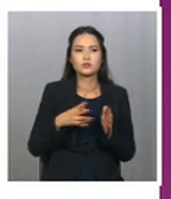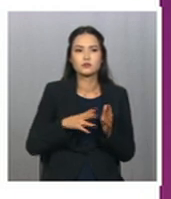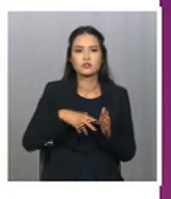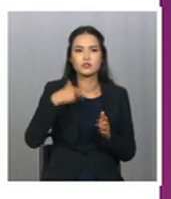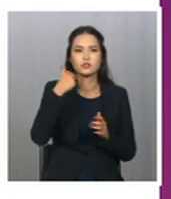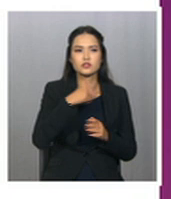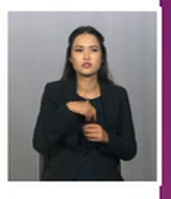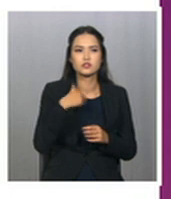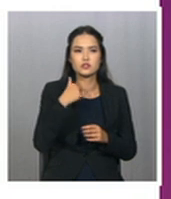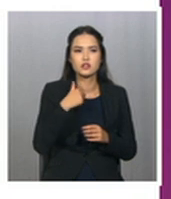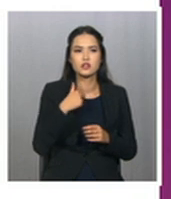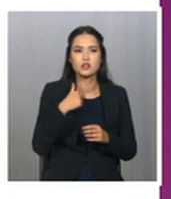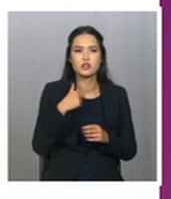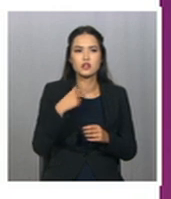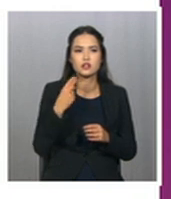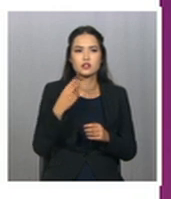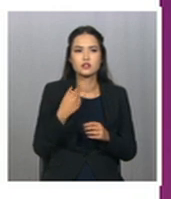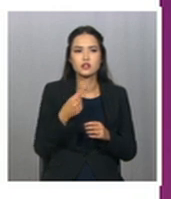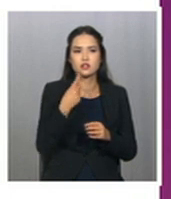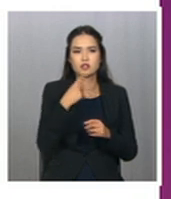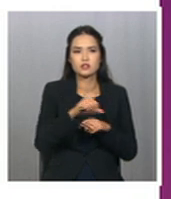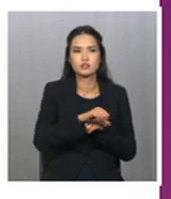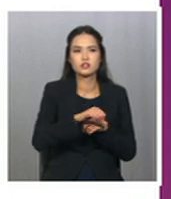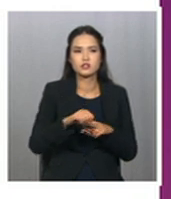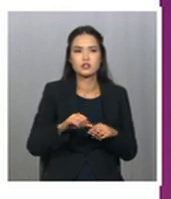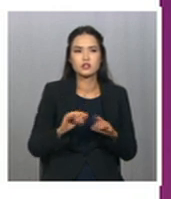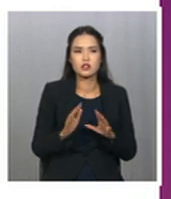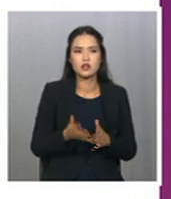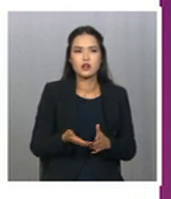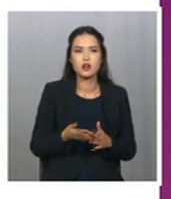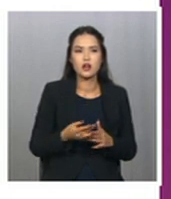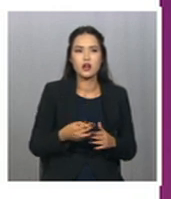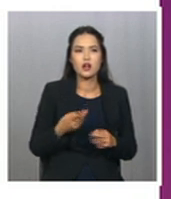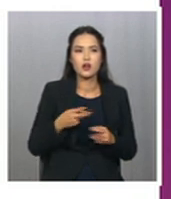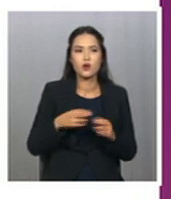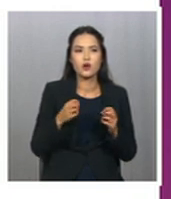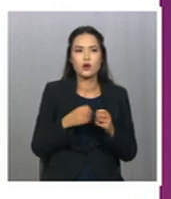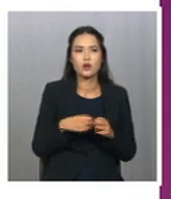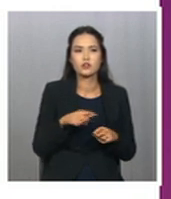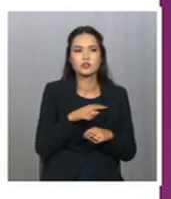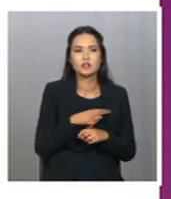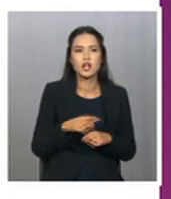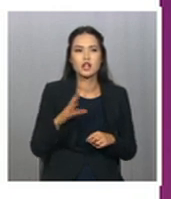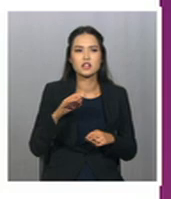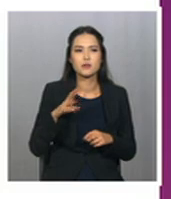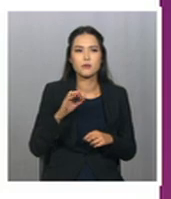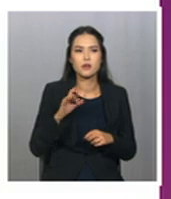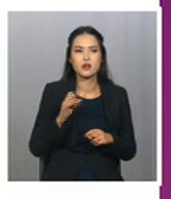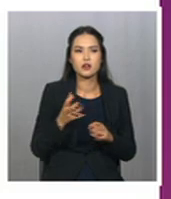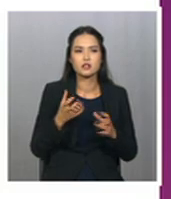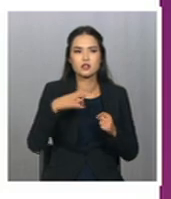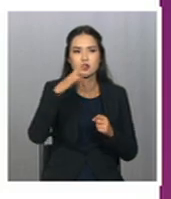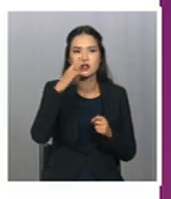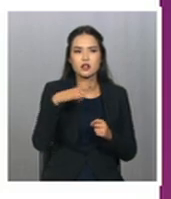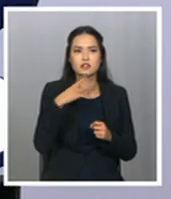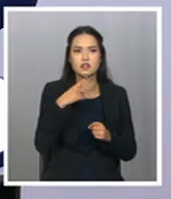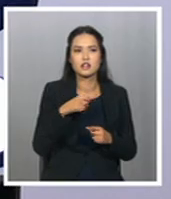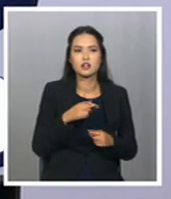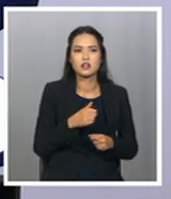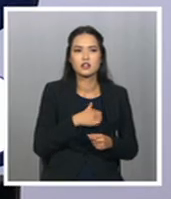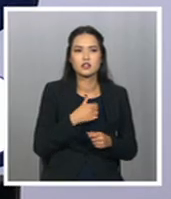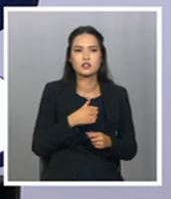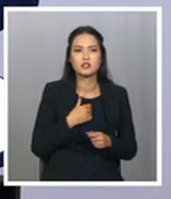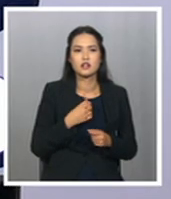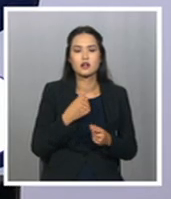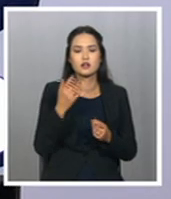сай Сібір шекара шегіндегі ені 10 шақырымдық бейтарап алқап қазақ әскерлерінің мәңгілік